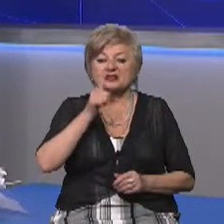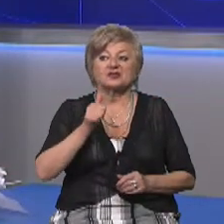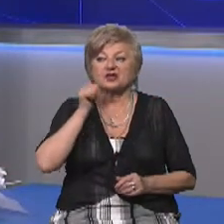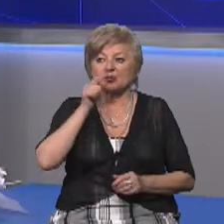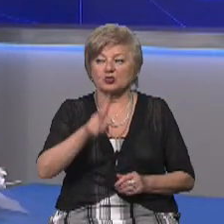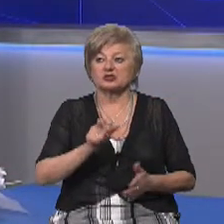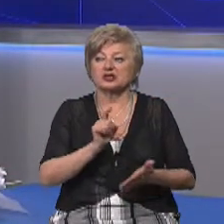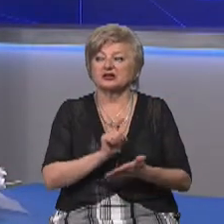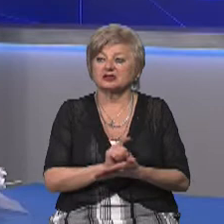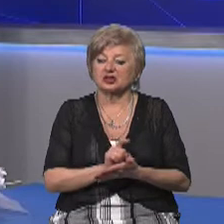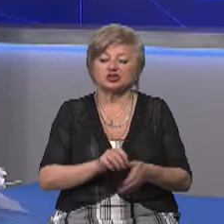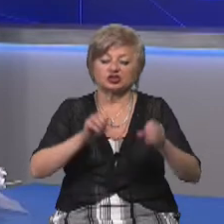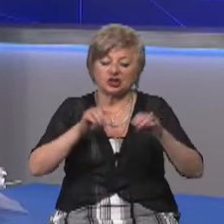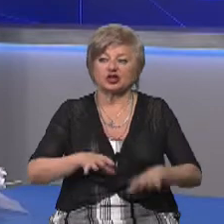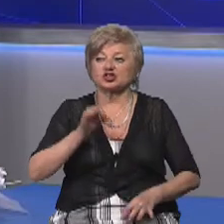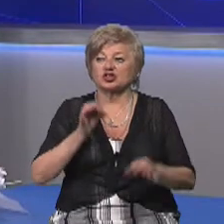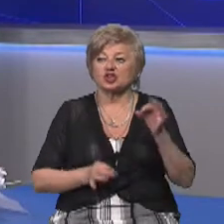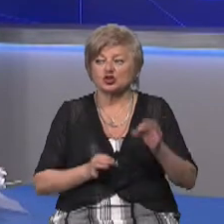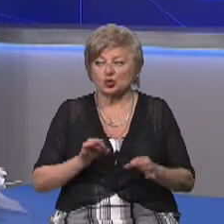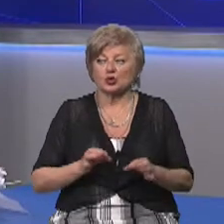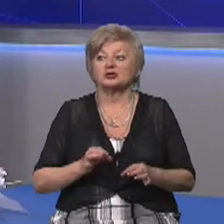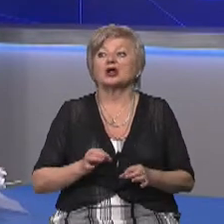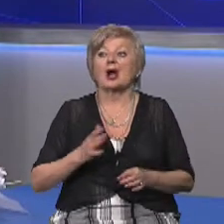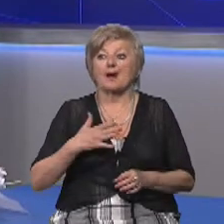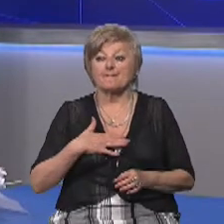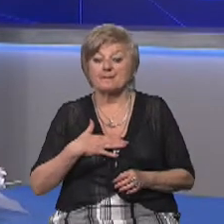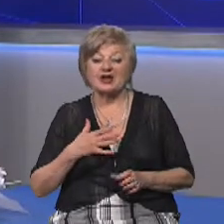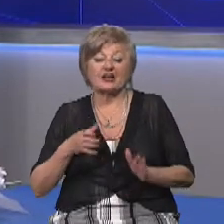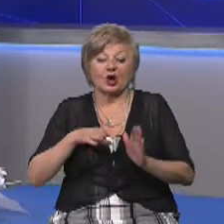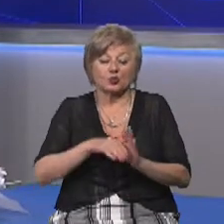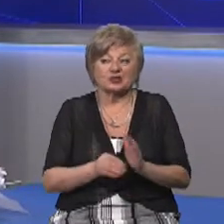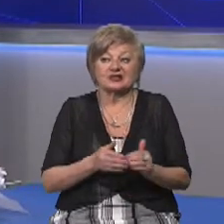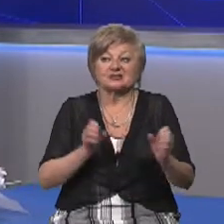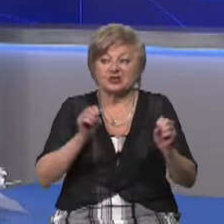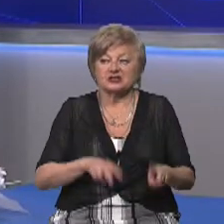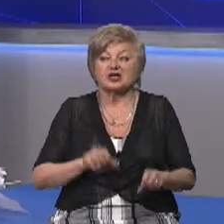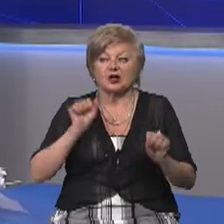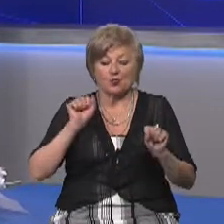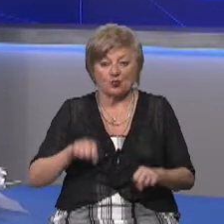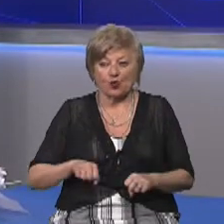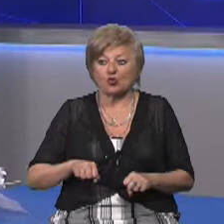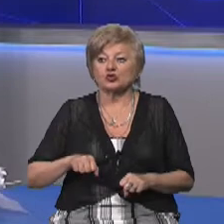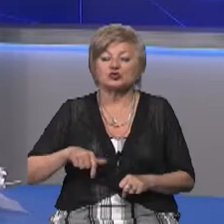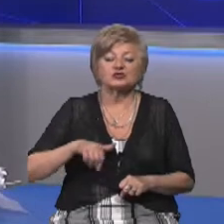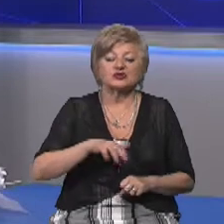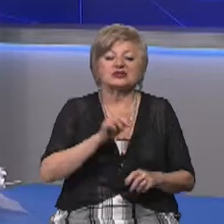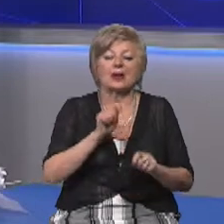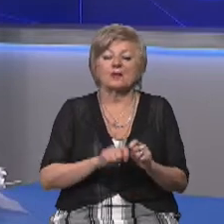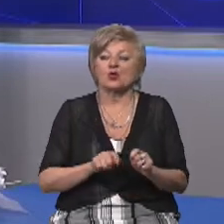Завтра-післязавтра повинні взяти ухвалу суду. В рамках ухвали суду ми, як залучені фахівці, можемо вийти на